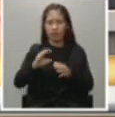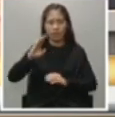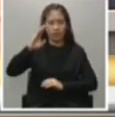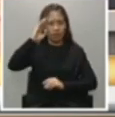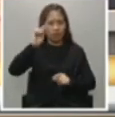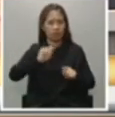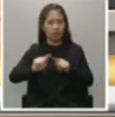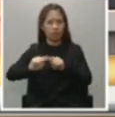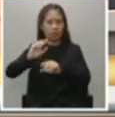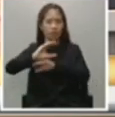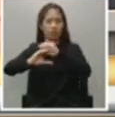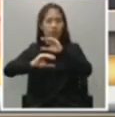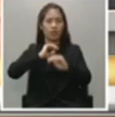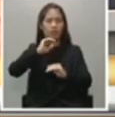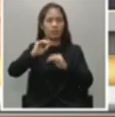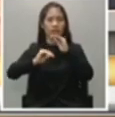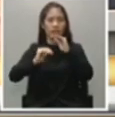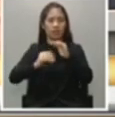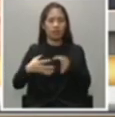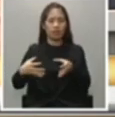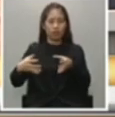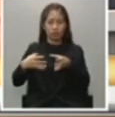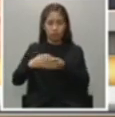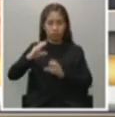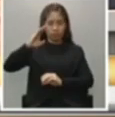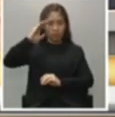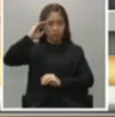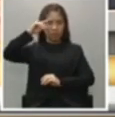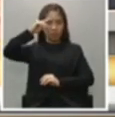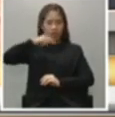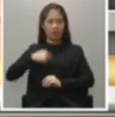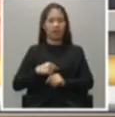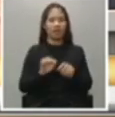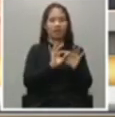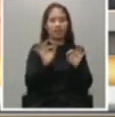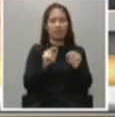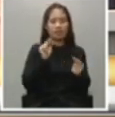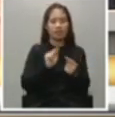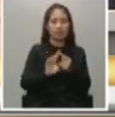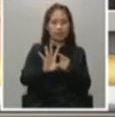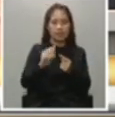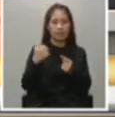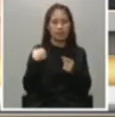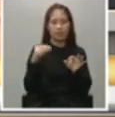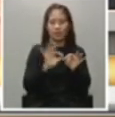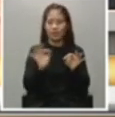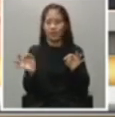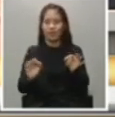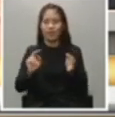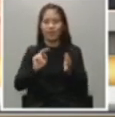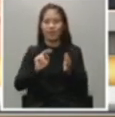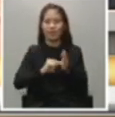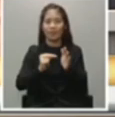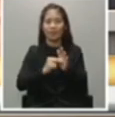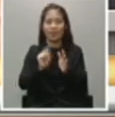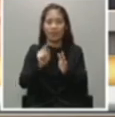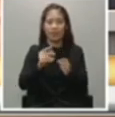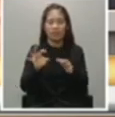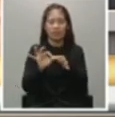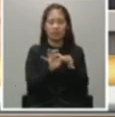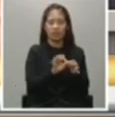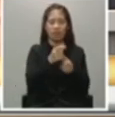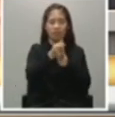หรับโครงการพัฒนากองทัพไทยย่อหน้าที่4ค่ะมีใจความสำคัญด้านเกษตร